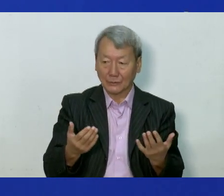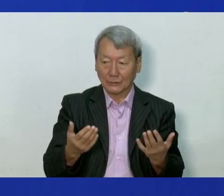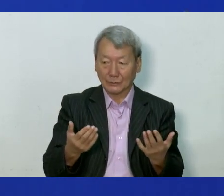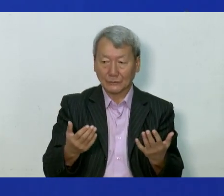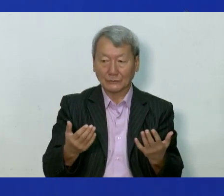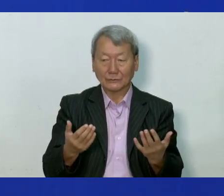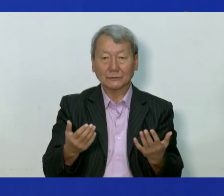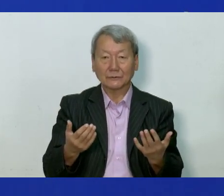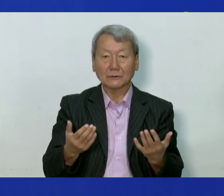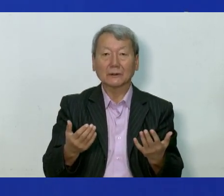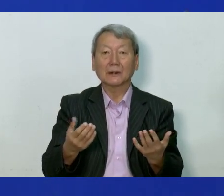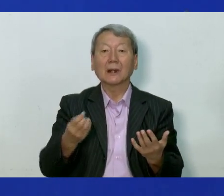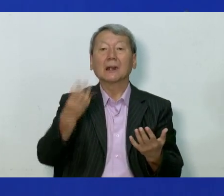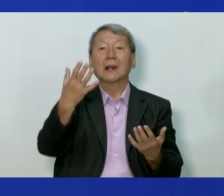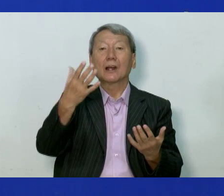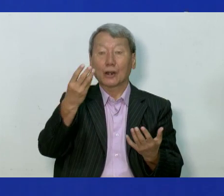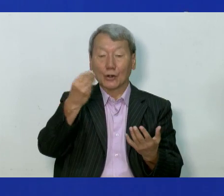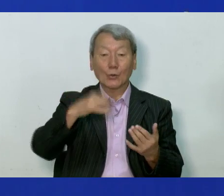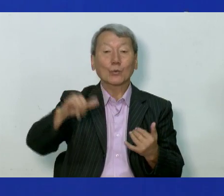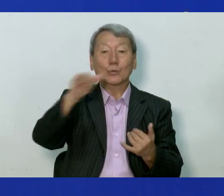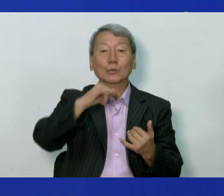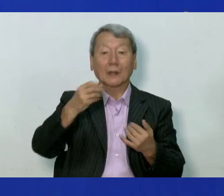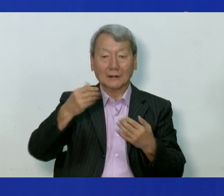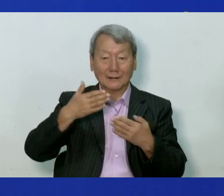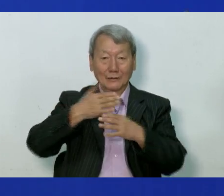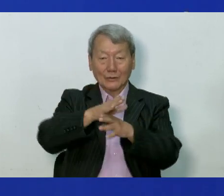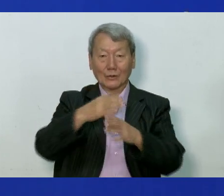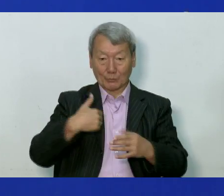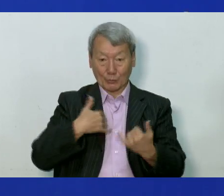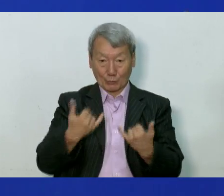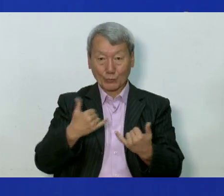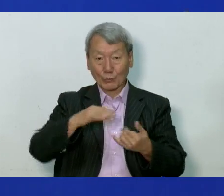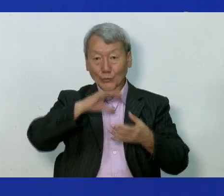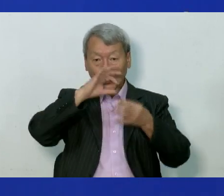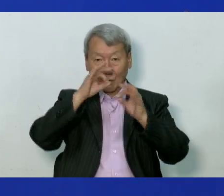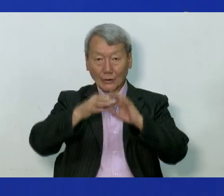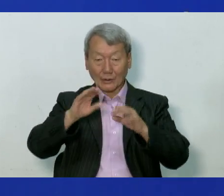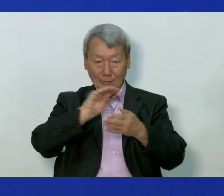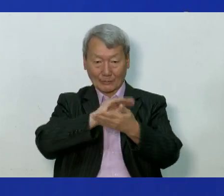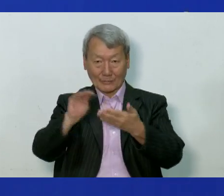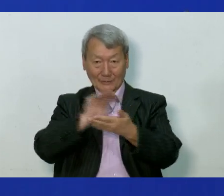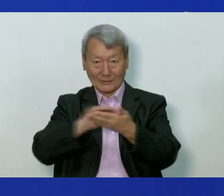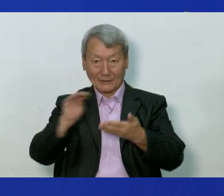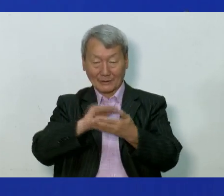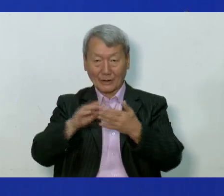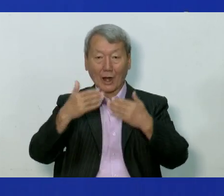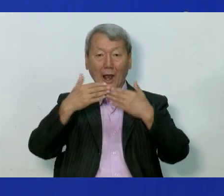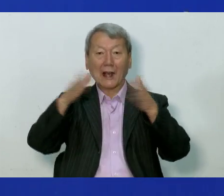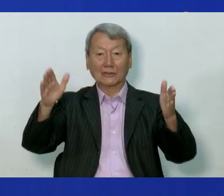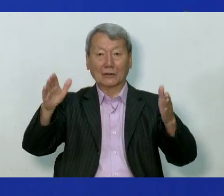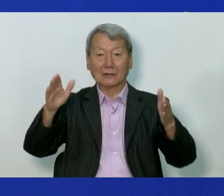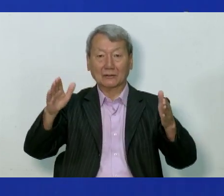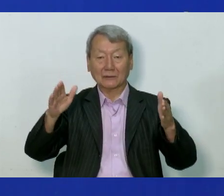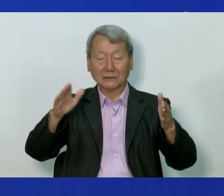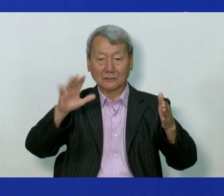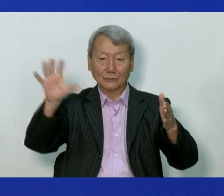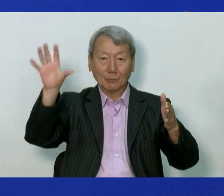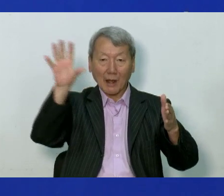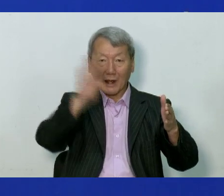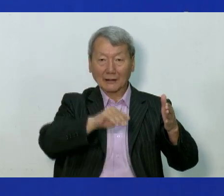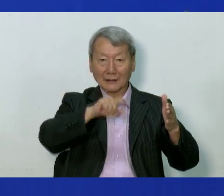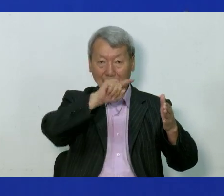колдонулуп атат, кайсы жерге пайдаланып атабыз, биз муну бүт жарыя кылып ачык айкын